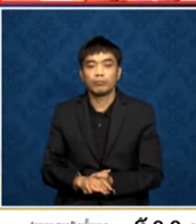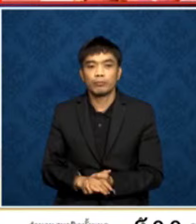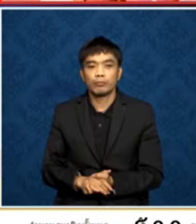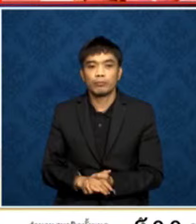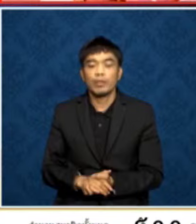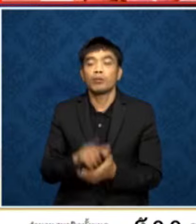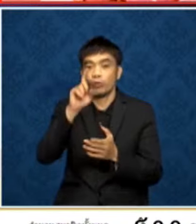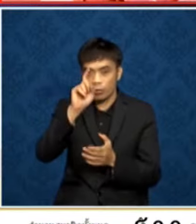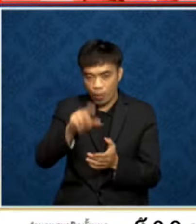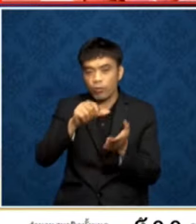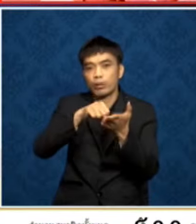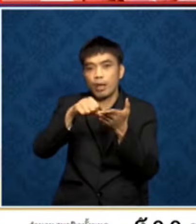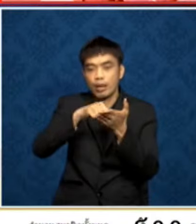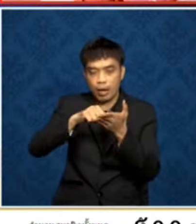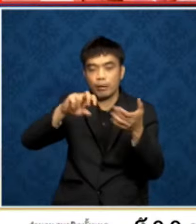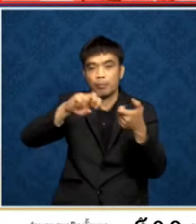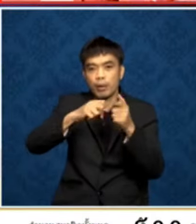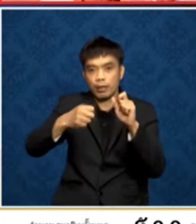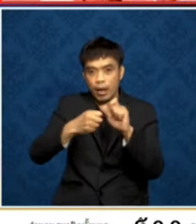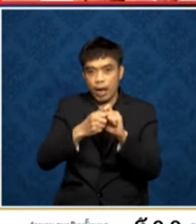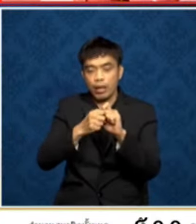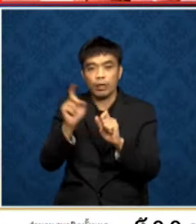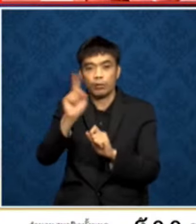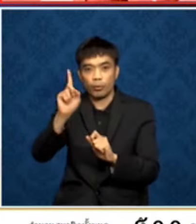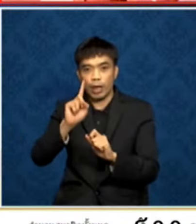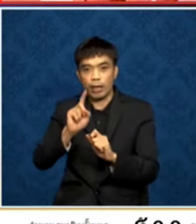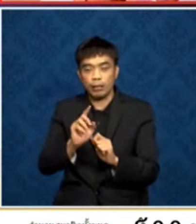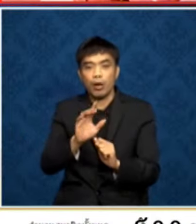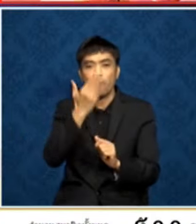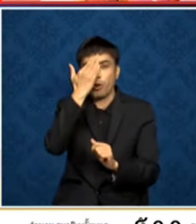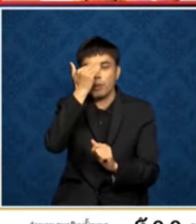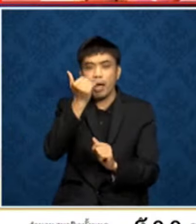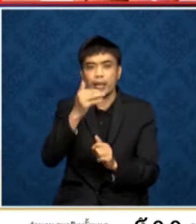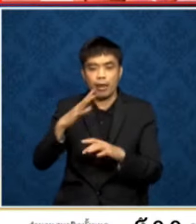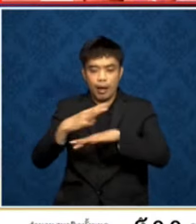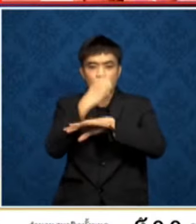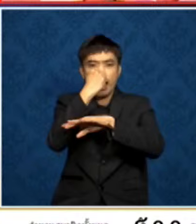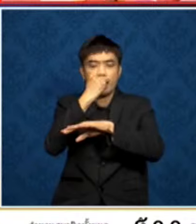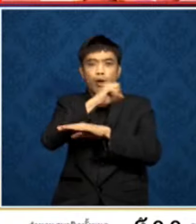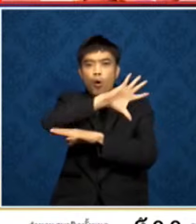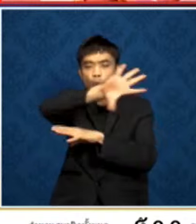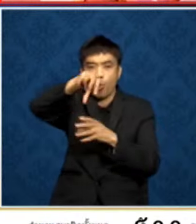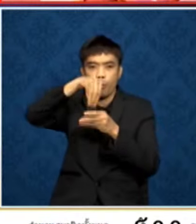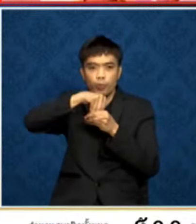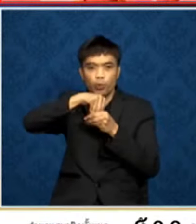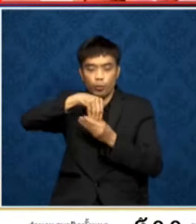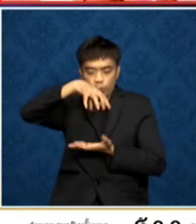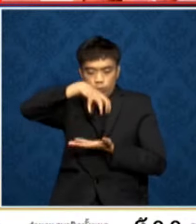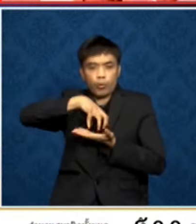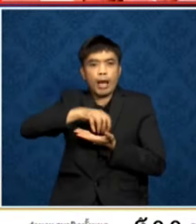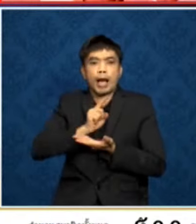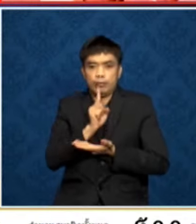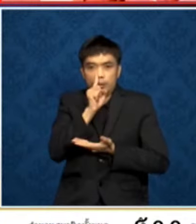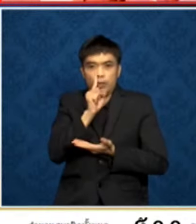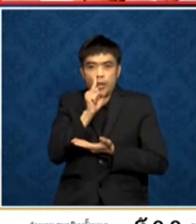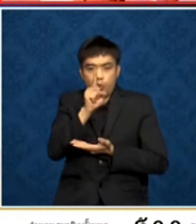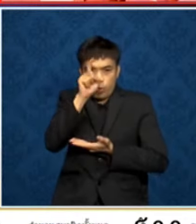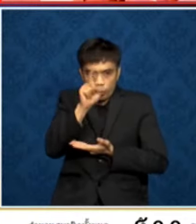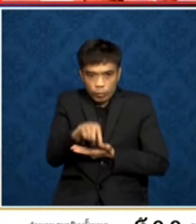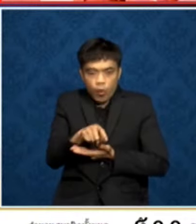มาจากการสร้างรวมจุดไว้ที่ศูนย์กลางของอำนาจในการจัดสรรงบประมาณนั้นเราต้อง